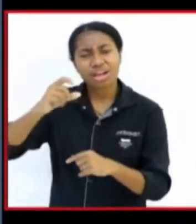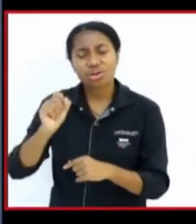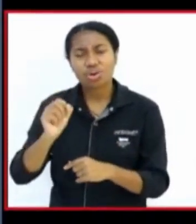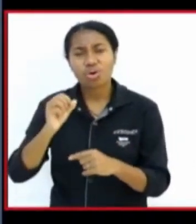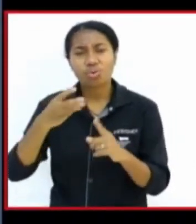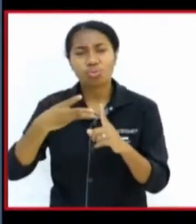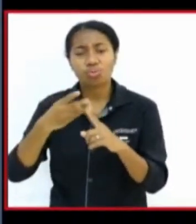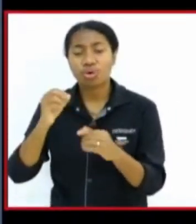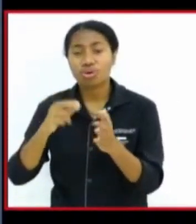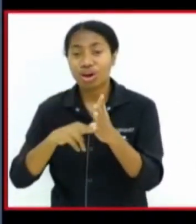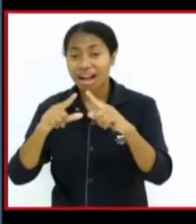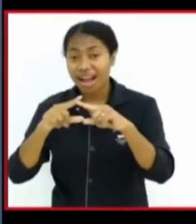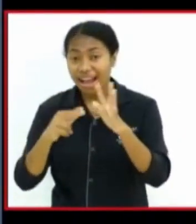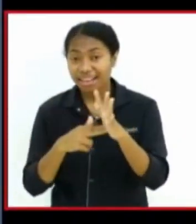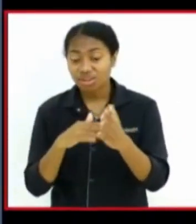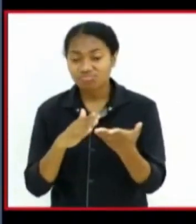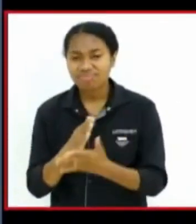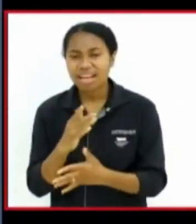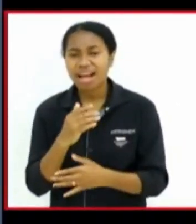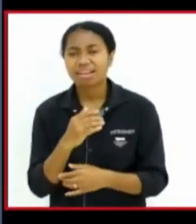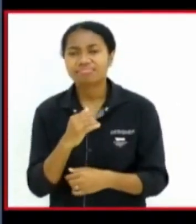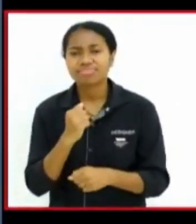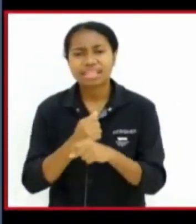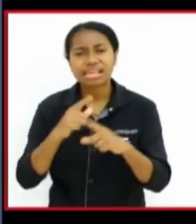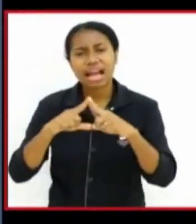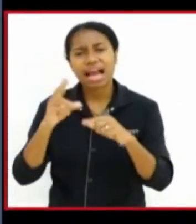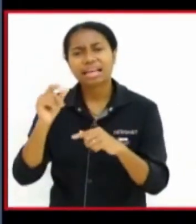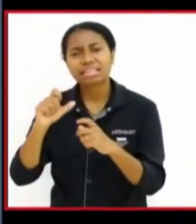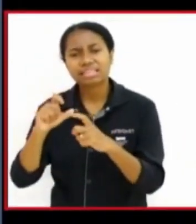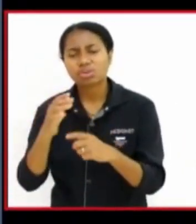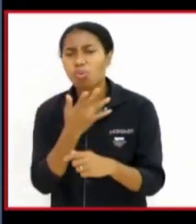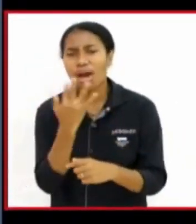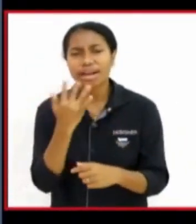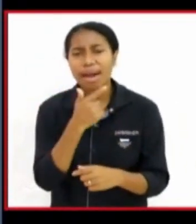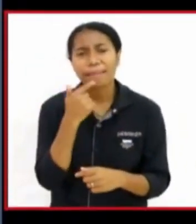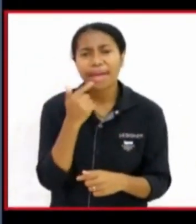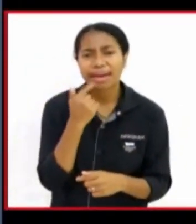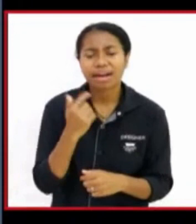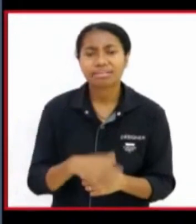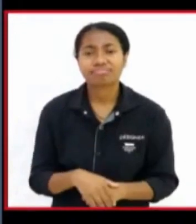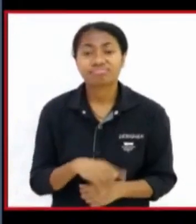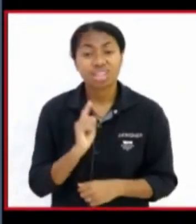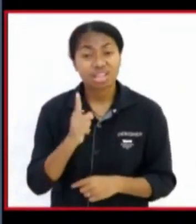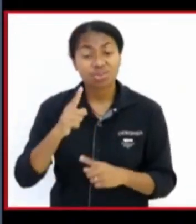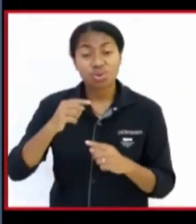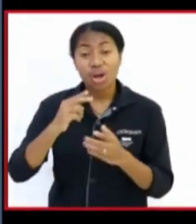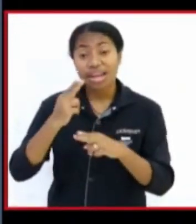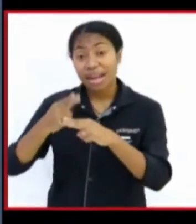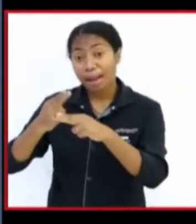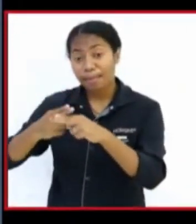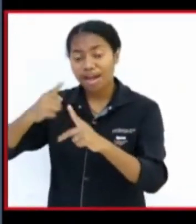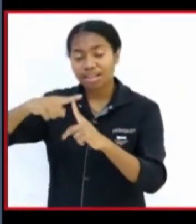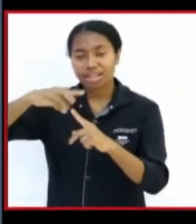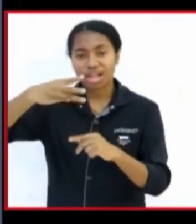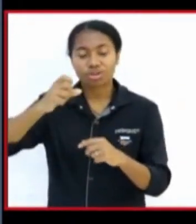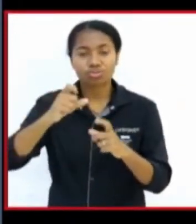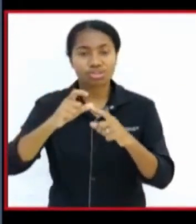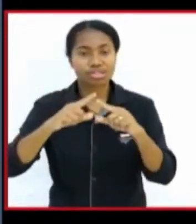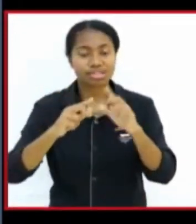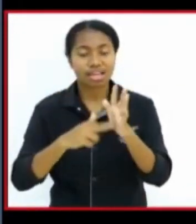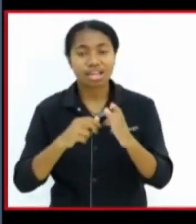Hai named telah sepanjang garis merah itu ya itulah Terusan Suez yang menghubungkan Eropa